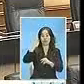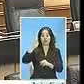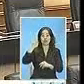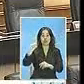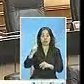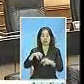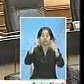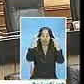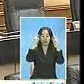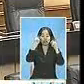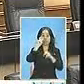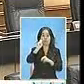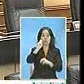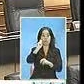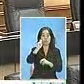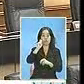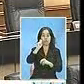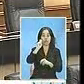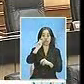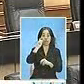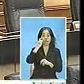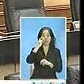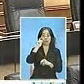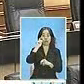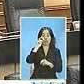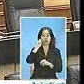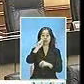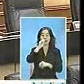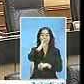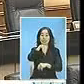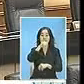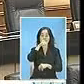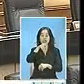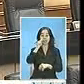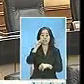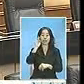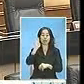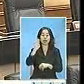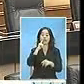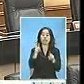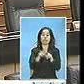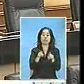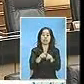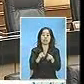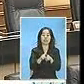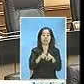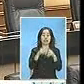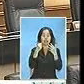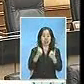กองค์การบริหารองค์การนายกเทศบาลเราก็ออกให้เขาเป็นได้ดังนั้น